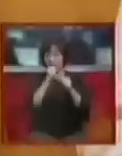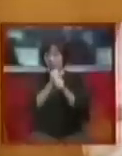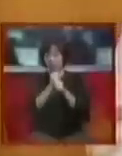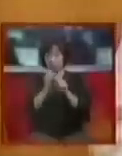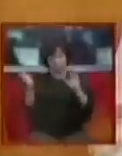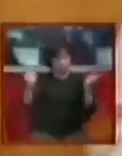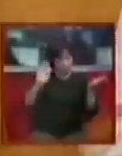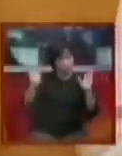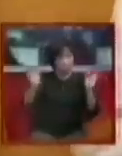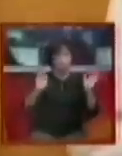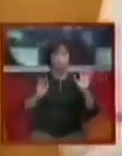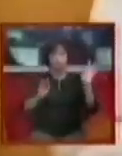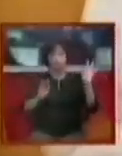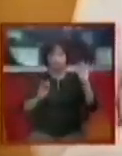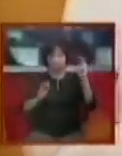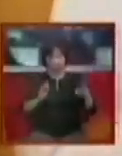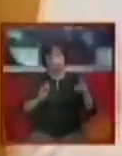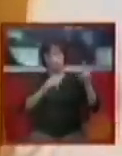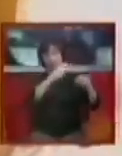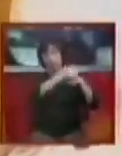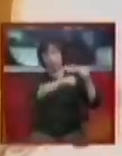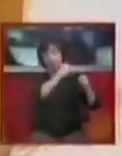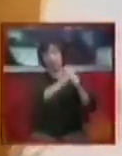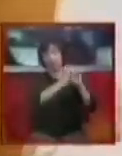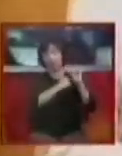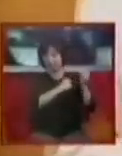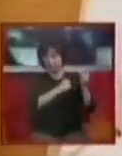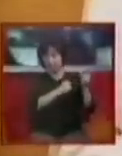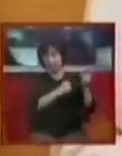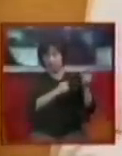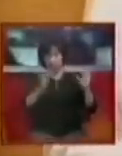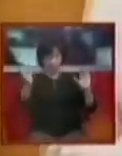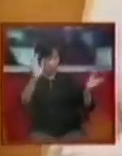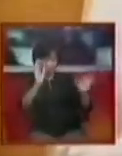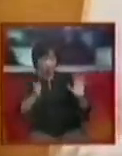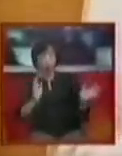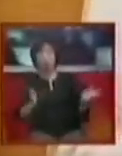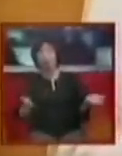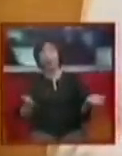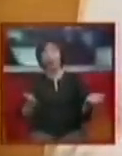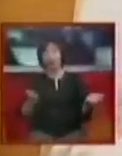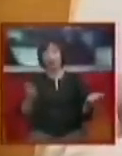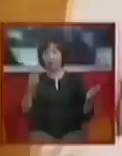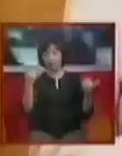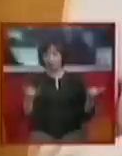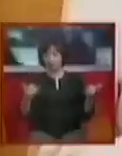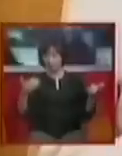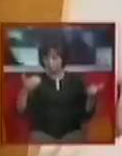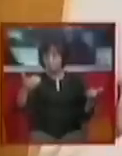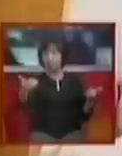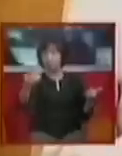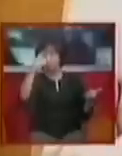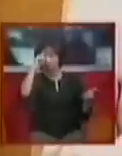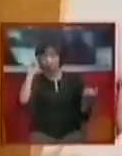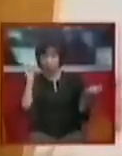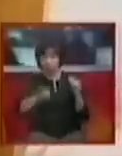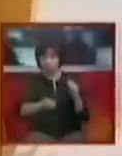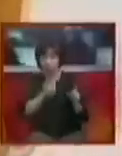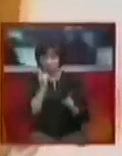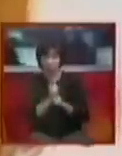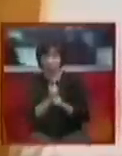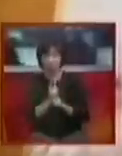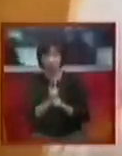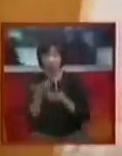ang nakaraang siyam at kalahating taon na ating pinagdusahan. Di po ba't sumusulong na ang agenda ng pagbabago?